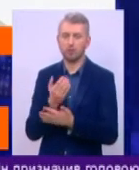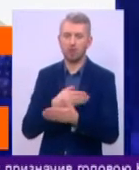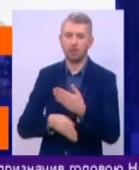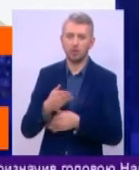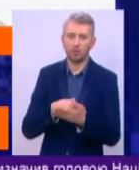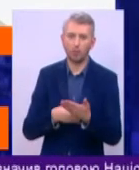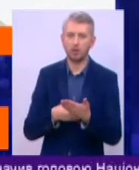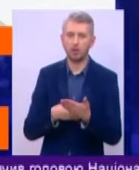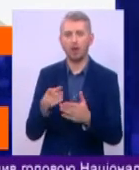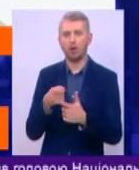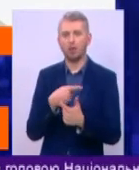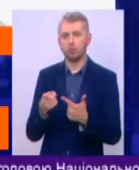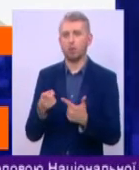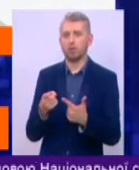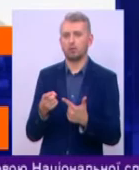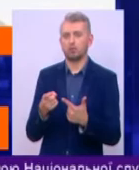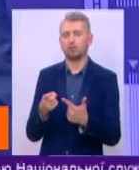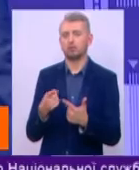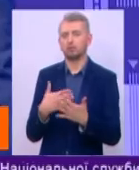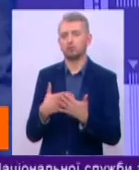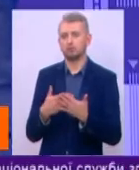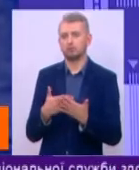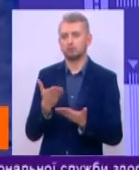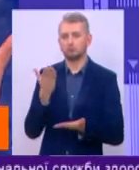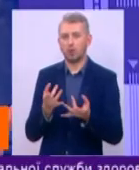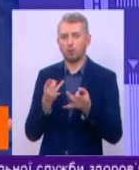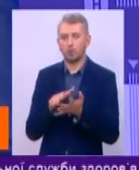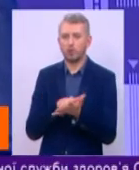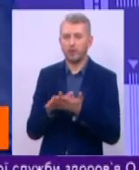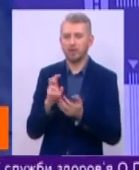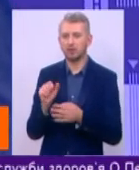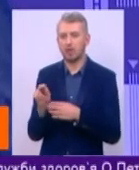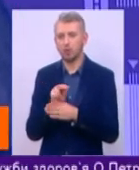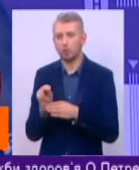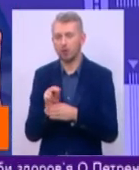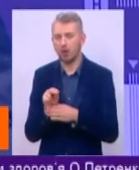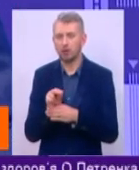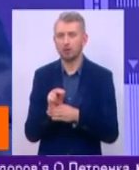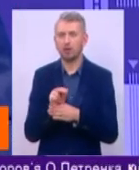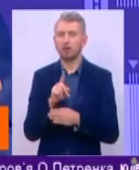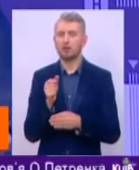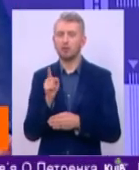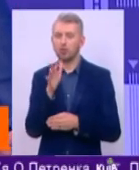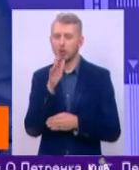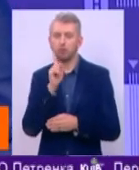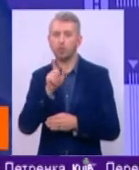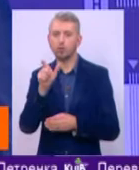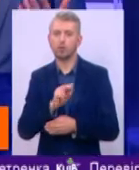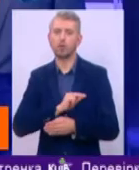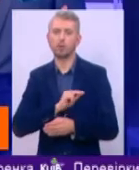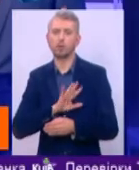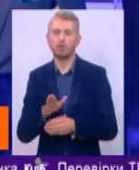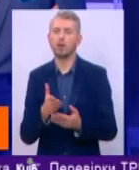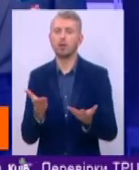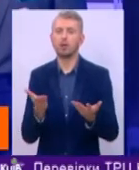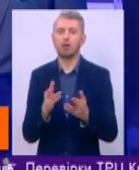інвалідності, або, скажімо, якщо просто витрати на лікування за той час, поки людина не працювала.